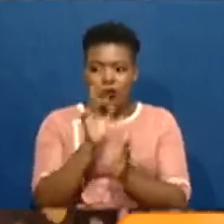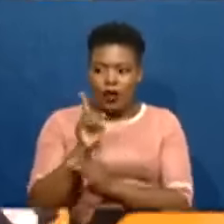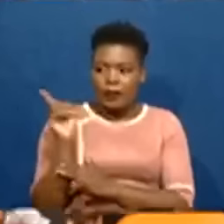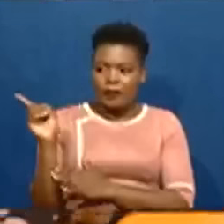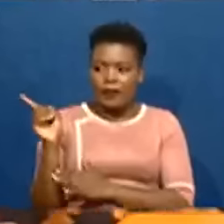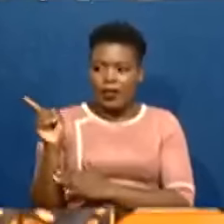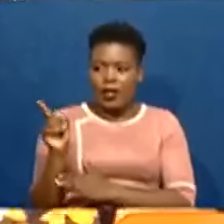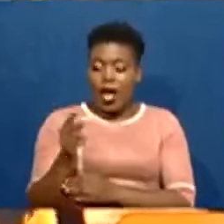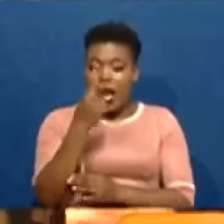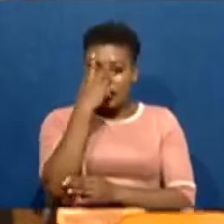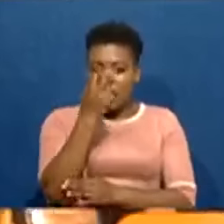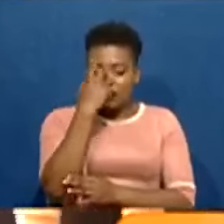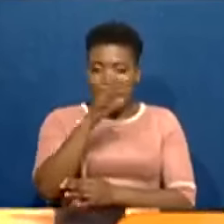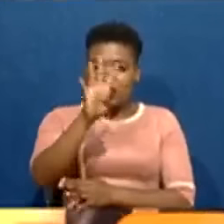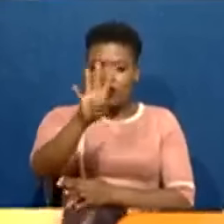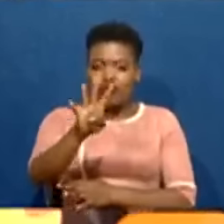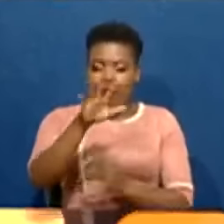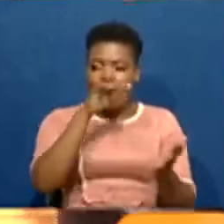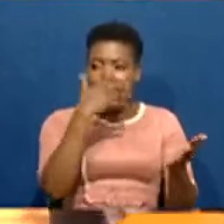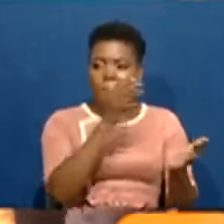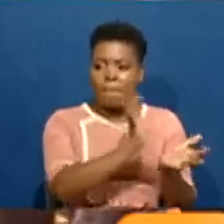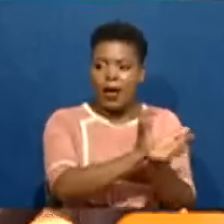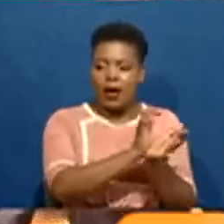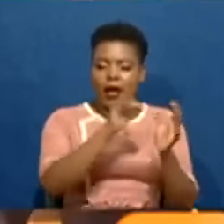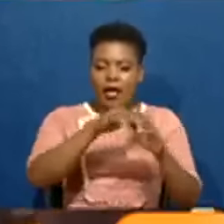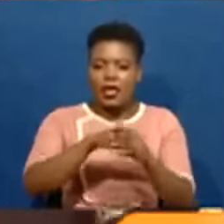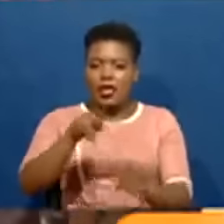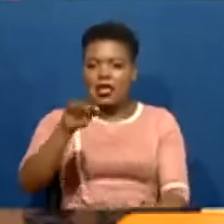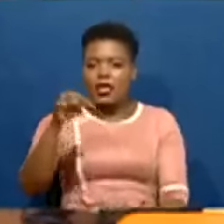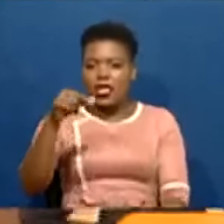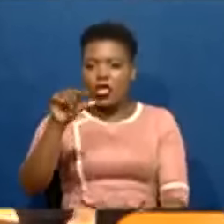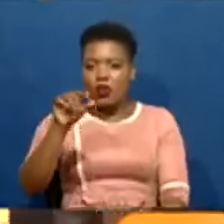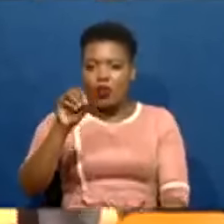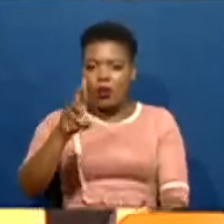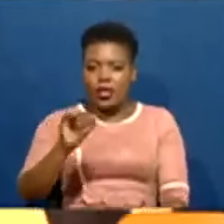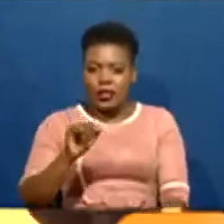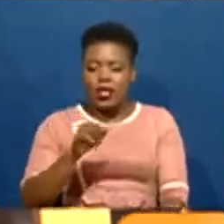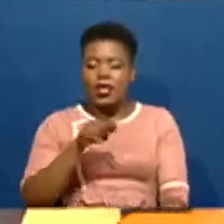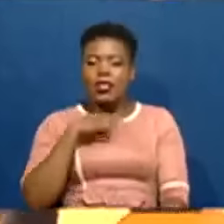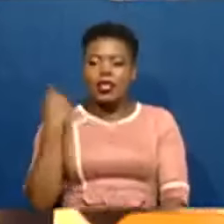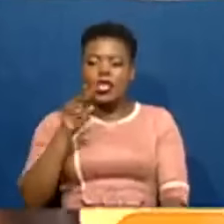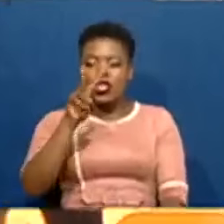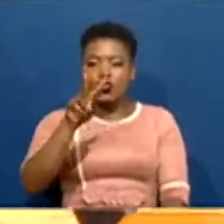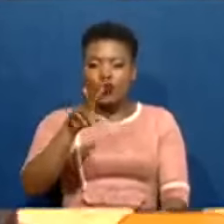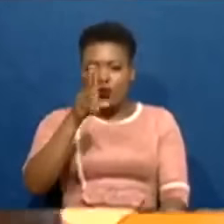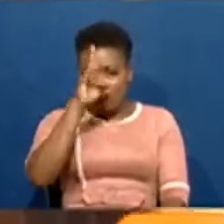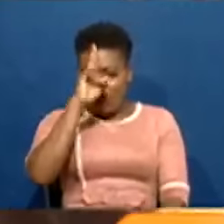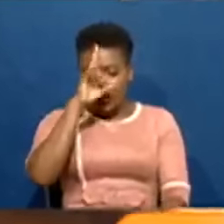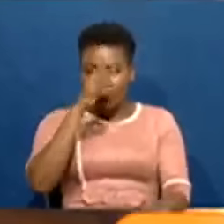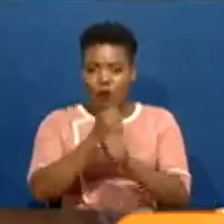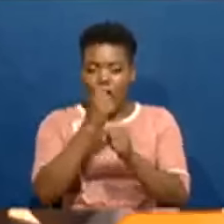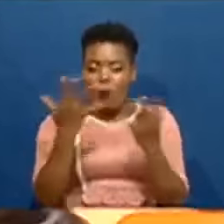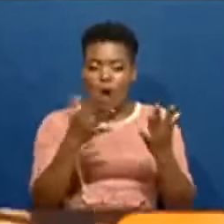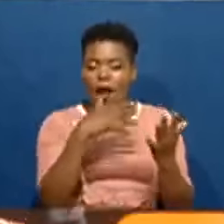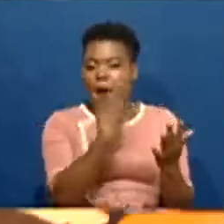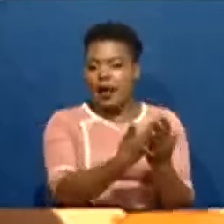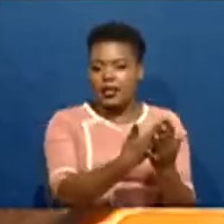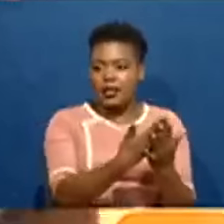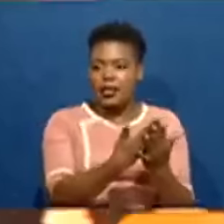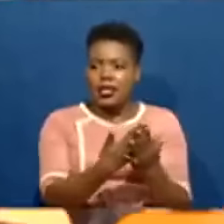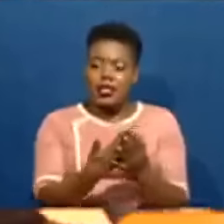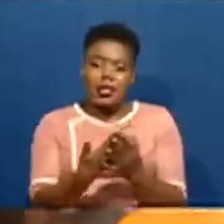Hawa ni washukiwa wanne waliokamatwa Kilgoris kwa madai ya kuua kinyama maafisa wawili wa magereza. Kwa mujibu